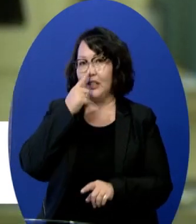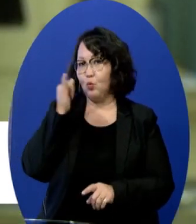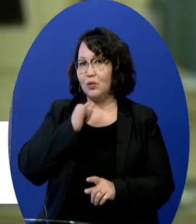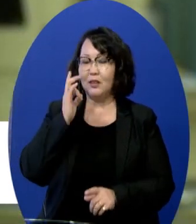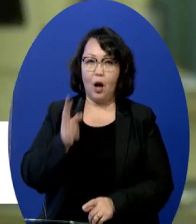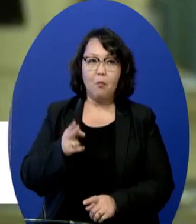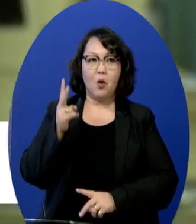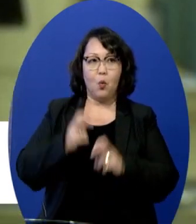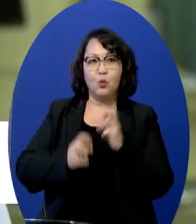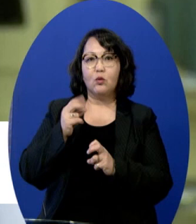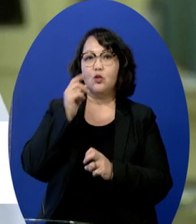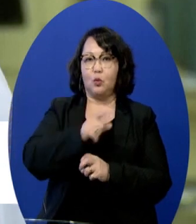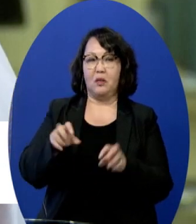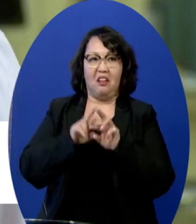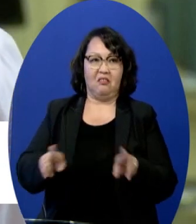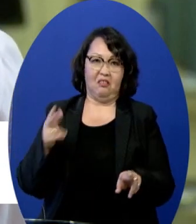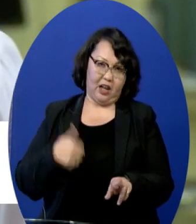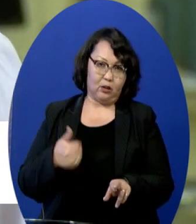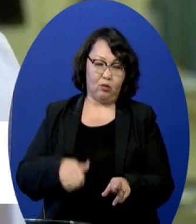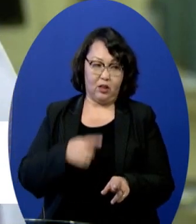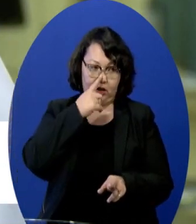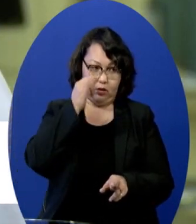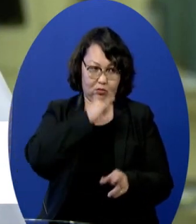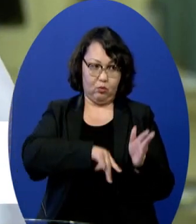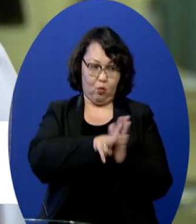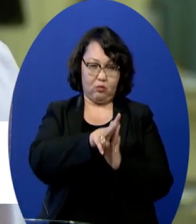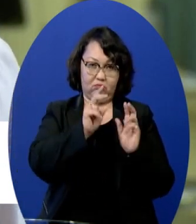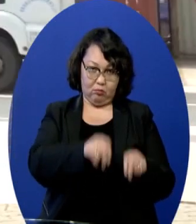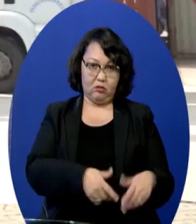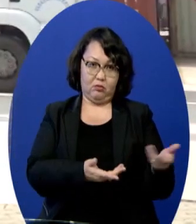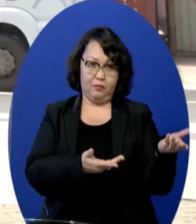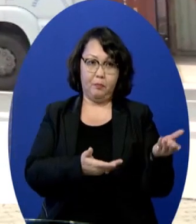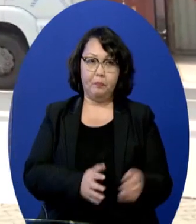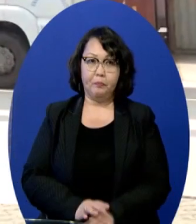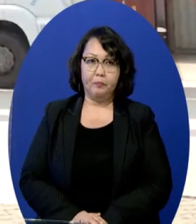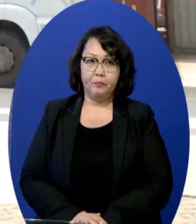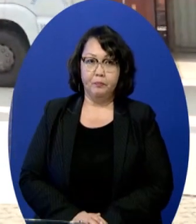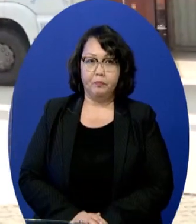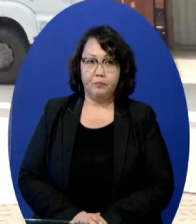төлөө Австралийн засгийн газар хүчин чармайлт гаргах болно.